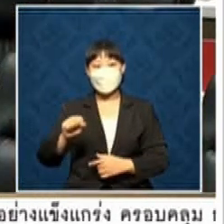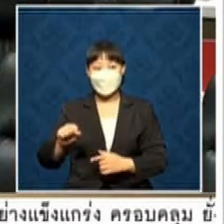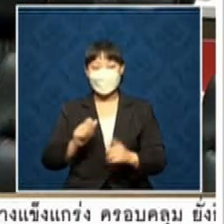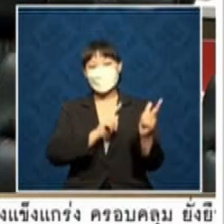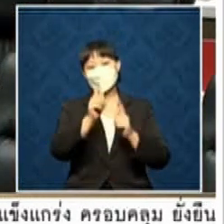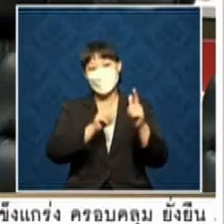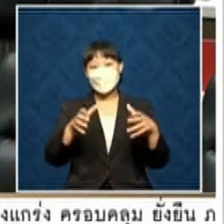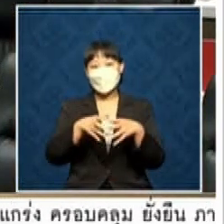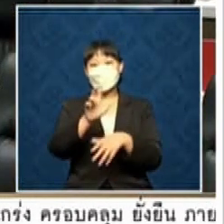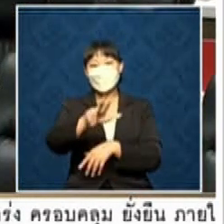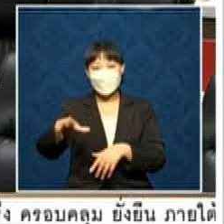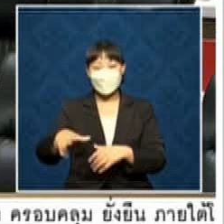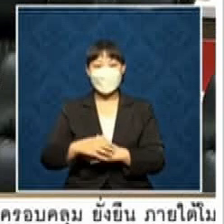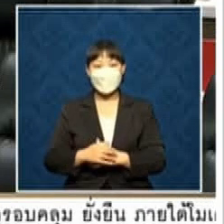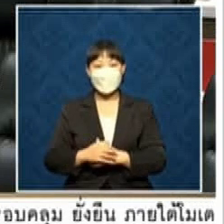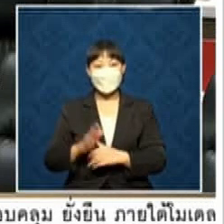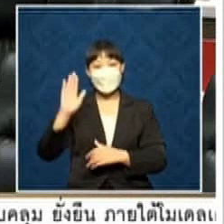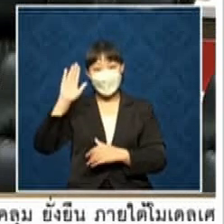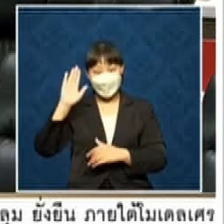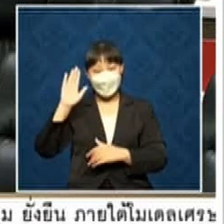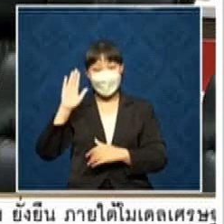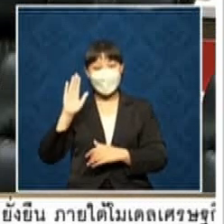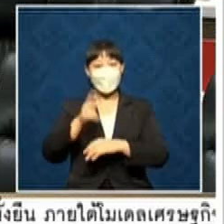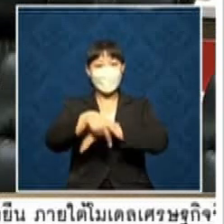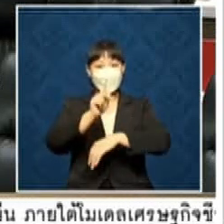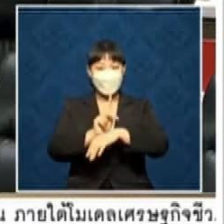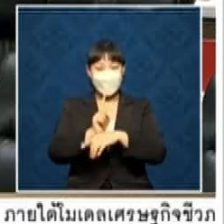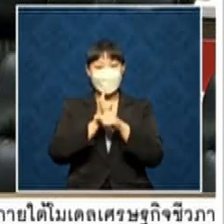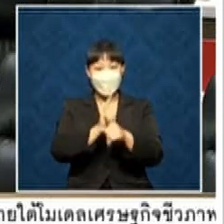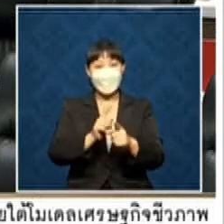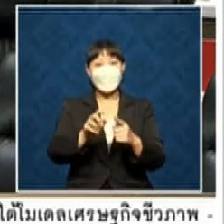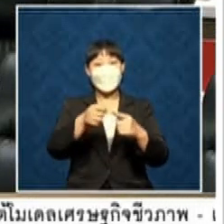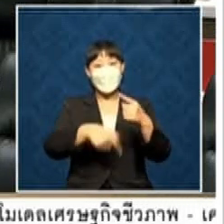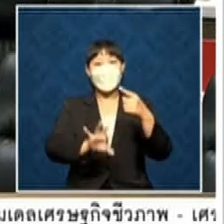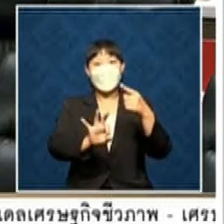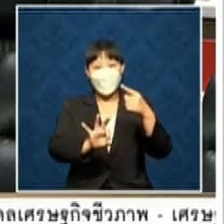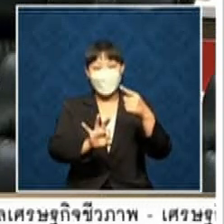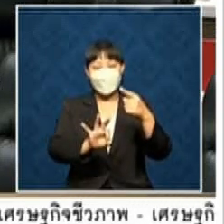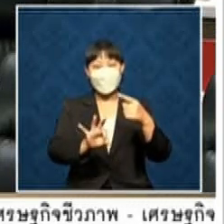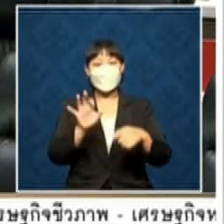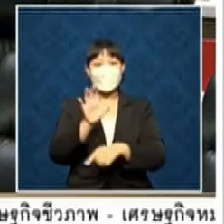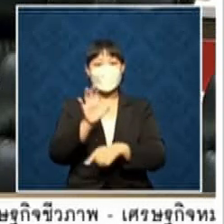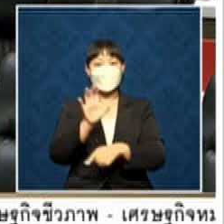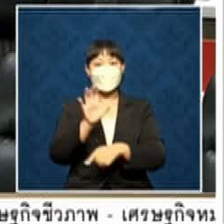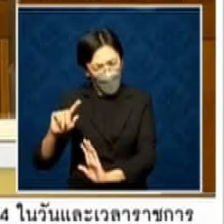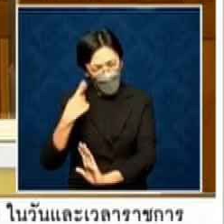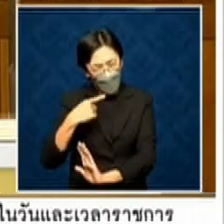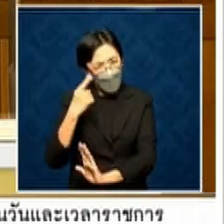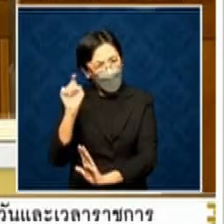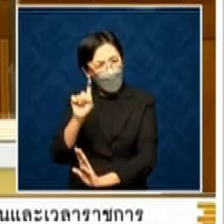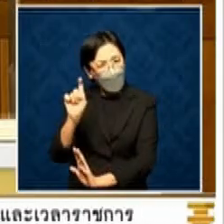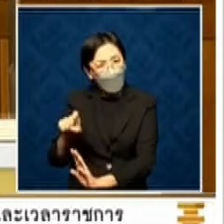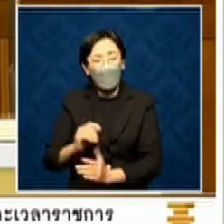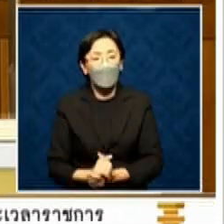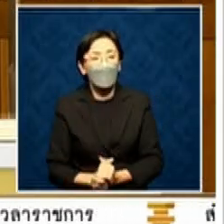ที่จองชัยเสร็จแล้วเนี่ยนะคะแล้วพลเอกประยุทธ์ลุกขึ้นตอบเพราะเขาไม่ได้ตอบตรงจุดนี้นะเขาก็บอกว่าได้ฟังฝ่ายค้านฝ่ายรั